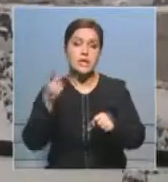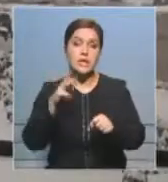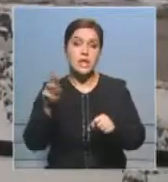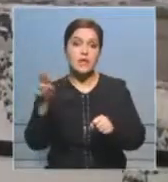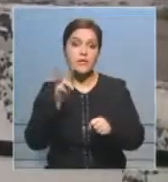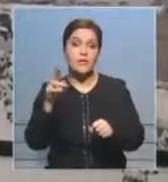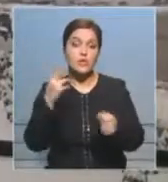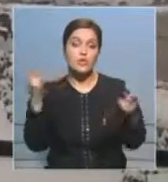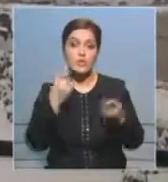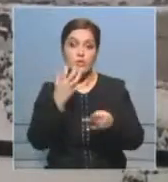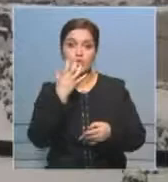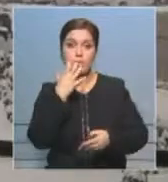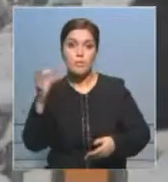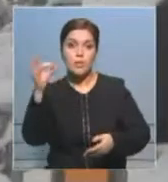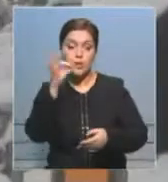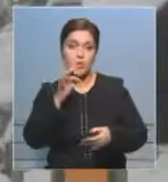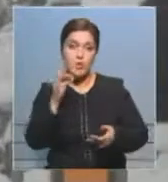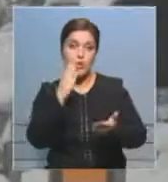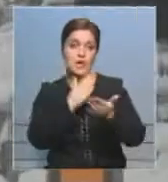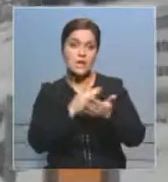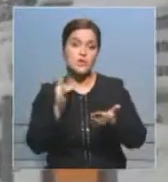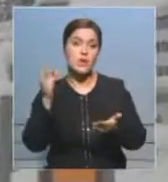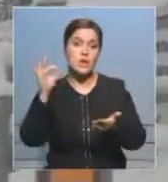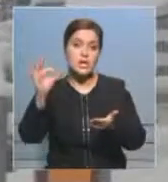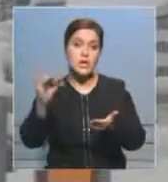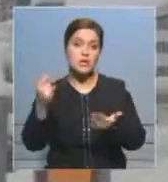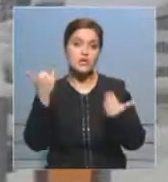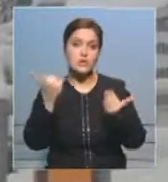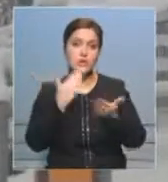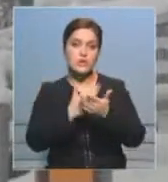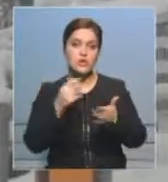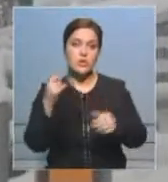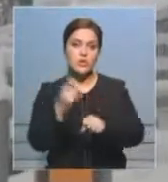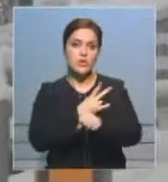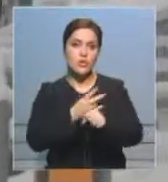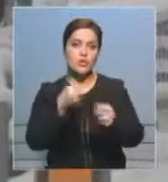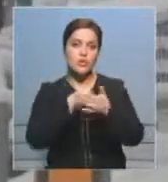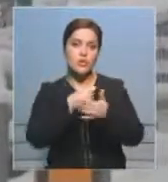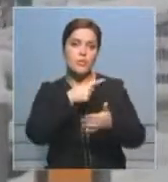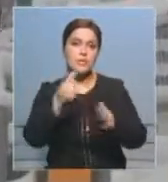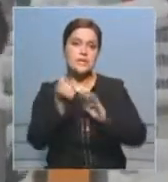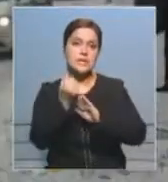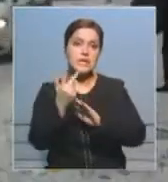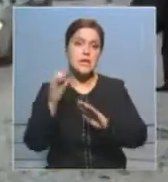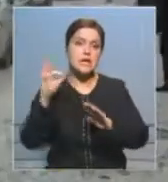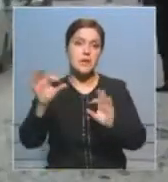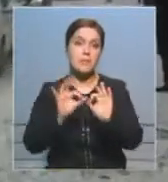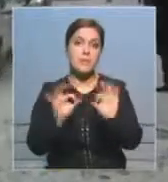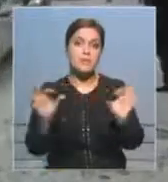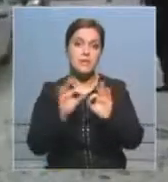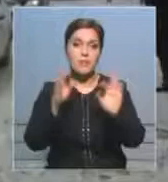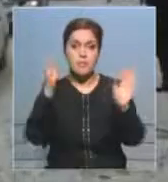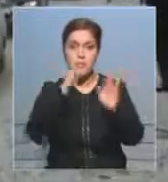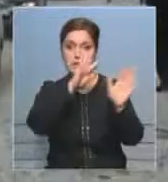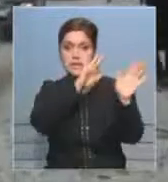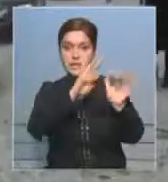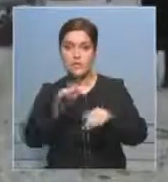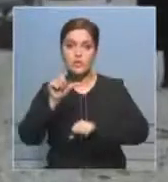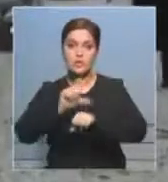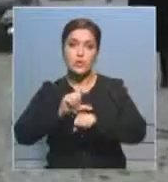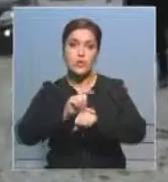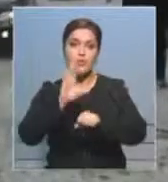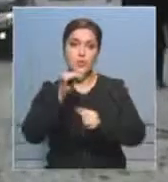традиционных для января температура около нуля по цельсию столбики термометров опускается ночью до -13 градусов по словам синоптиков